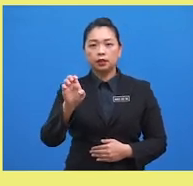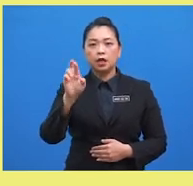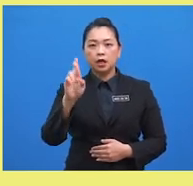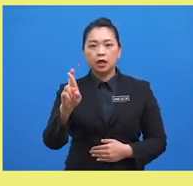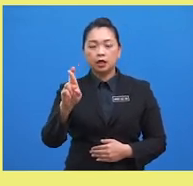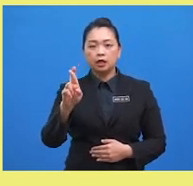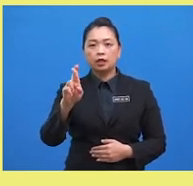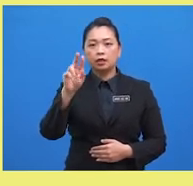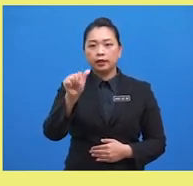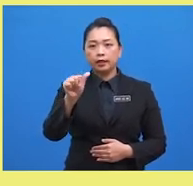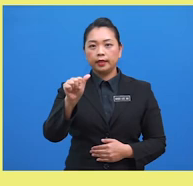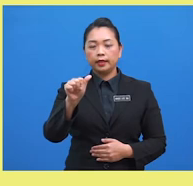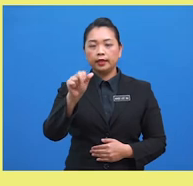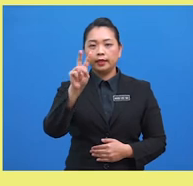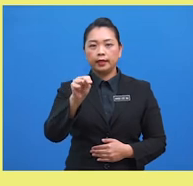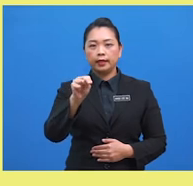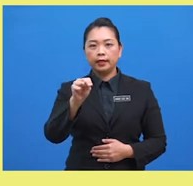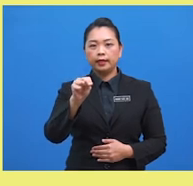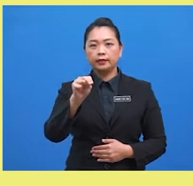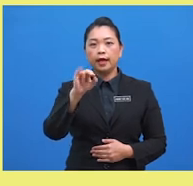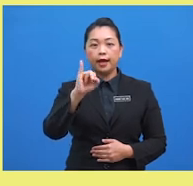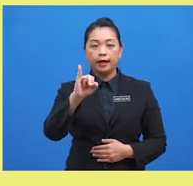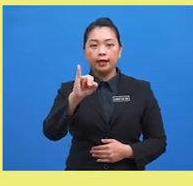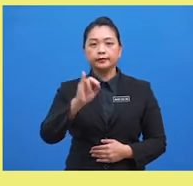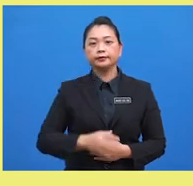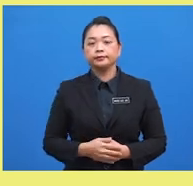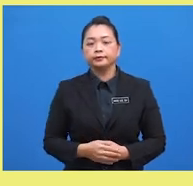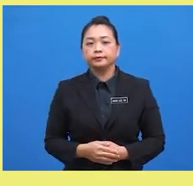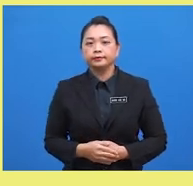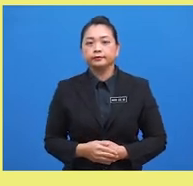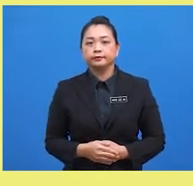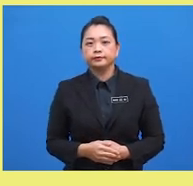E, R, A, N, I.